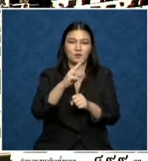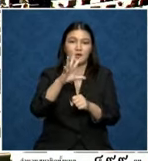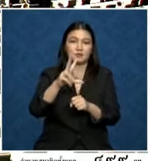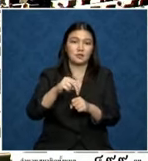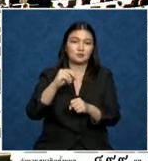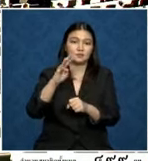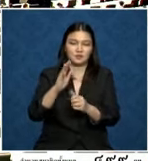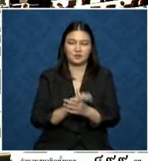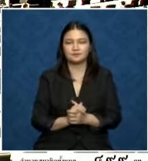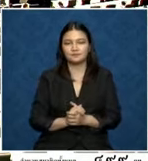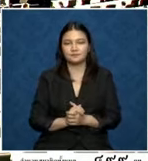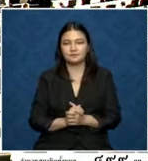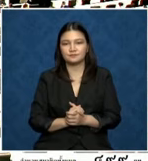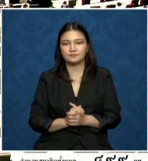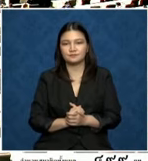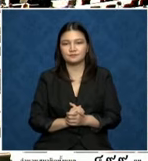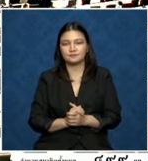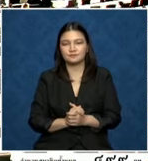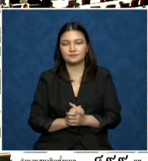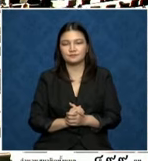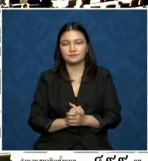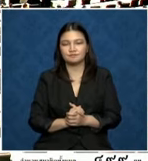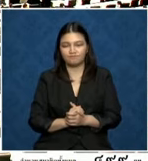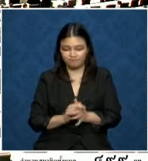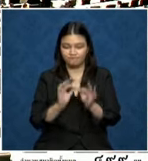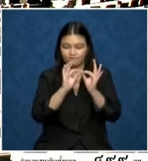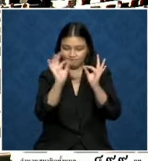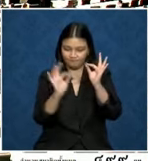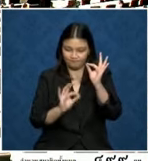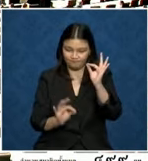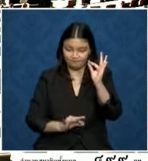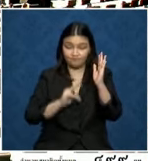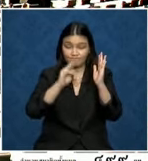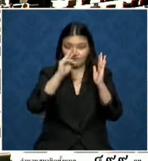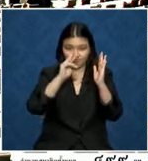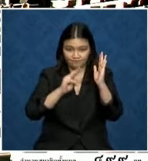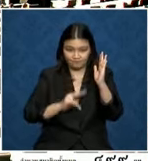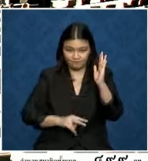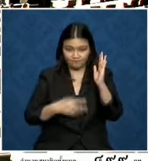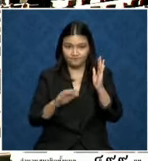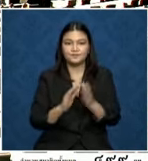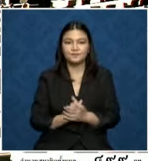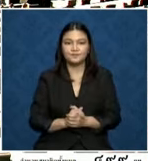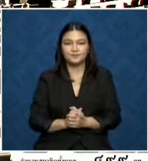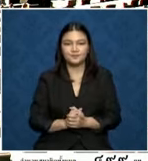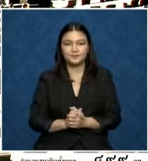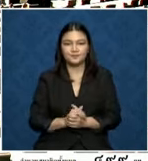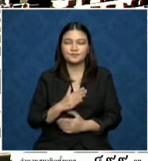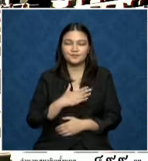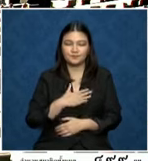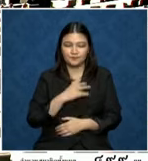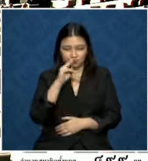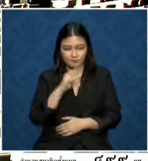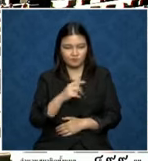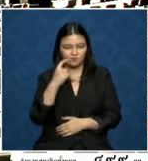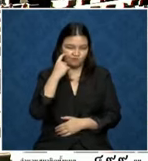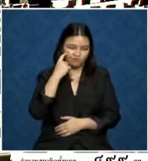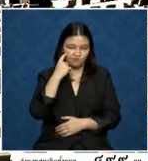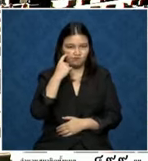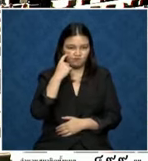2534ผมพิจารณารายละเอียดประกอบในเอกสารประกอบการพิจารณาผมขออนุญาตปักธงไว้ก่อนน